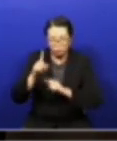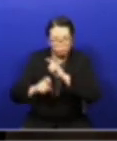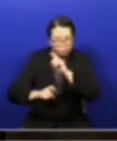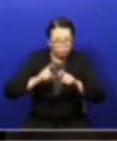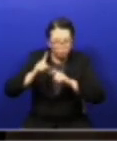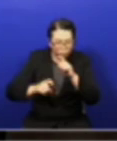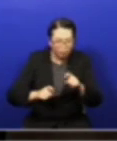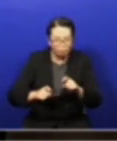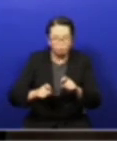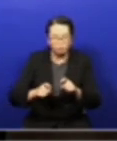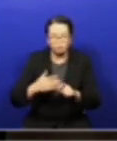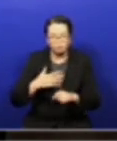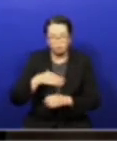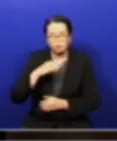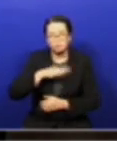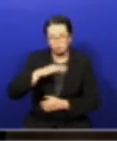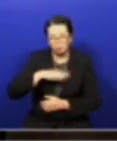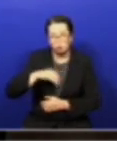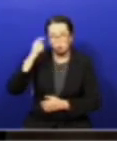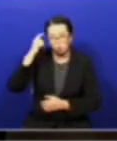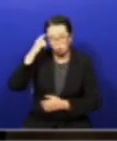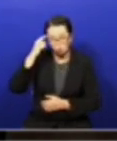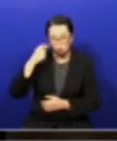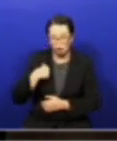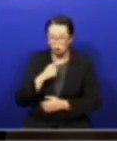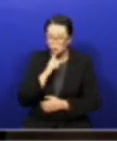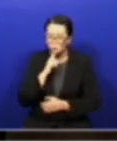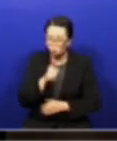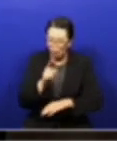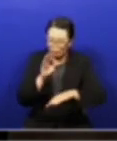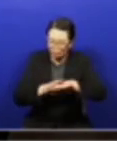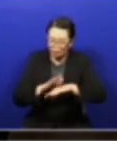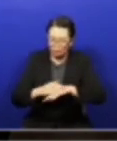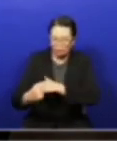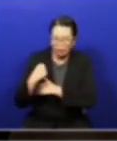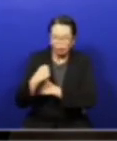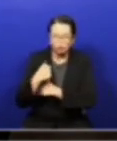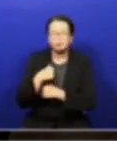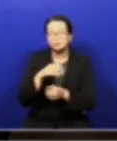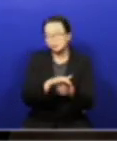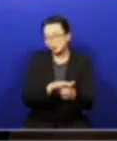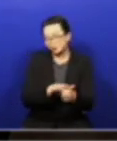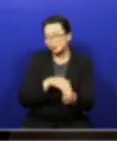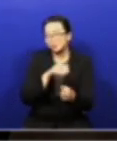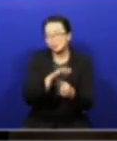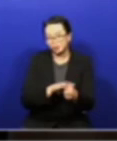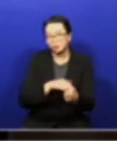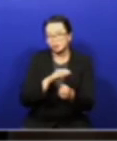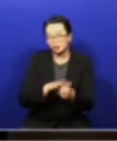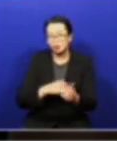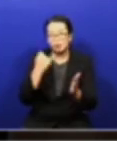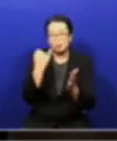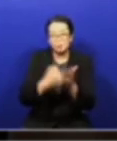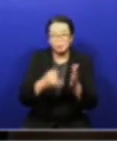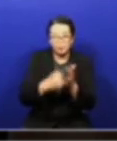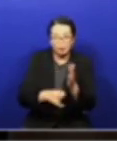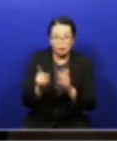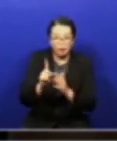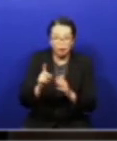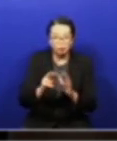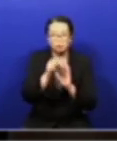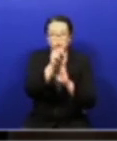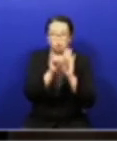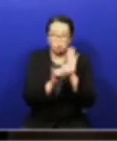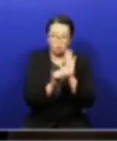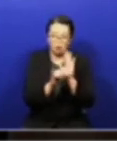มันอยู่เกินวิสัยท่านจะตำหนิแรงๆก็สงสารท่านนะเพราะความผิดพลาดหลายเรื่องมันเป็นเรื่องระดับนโยบายเพราะนั้